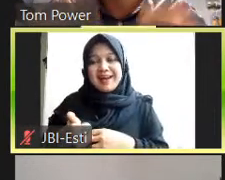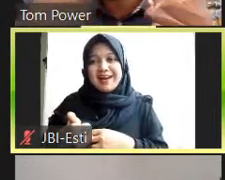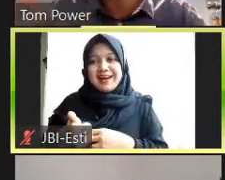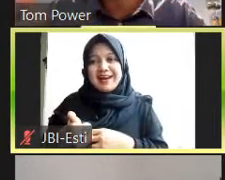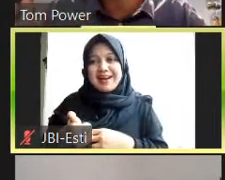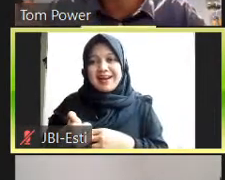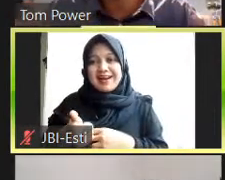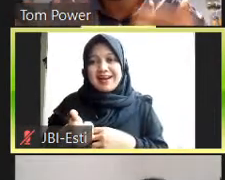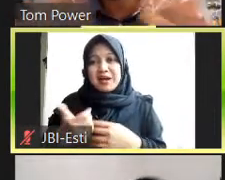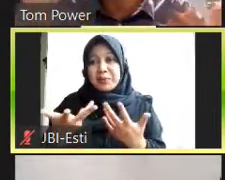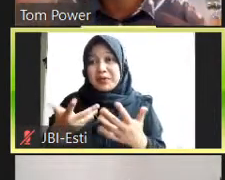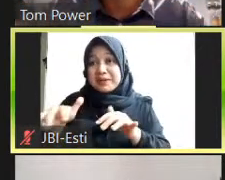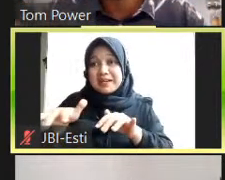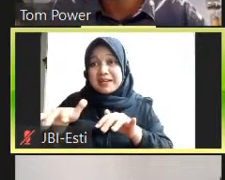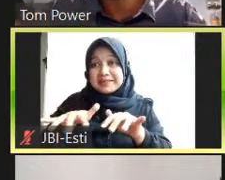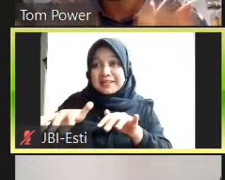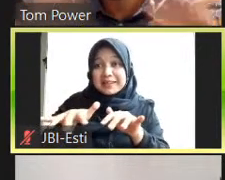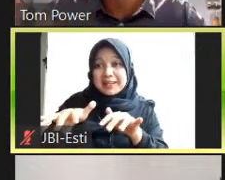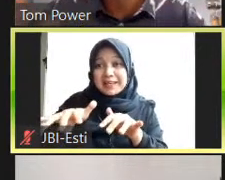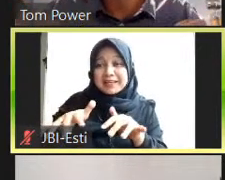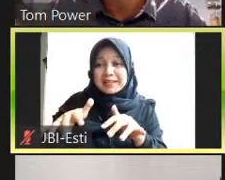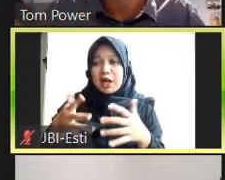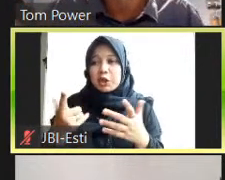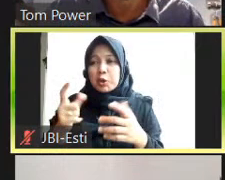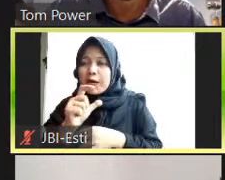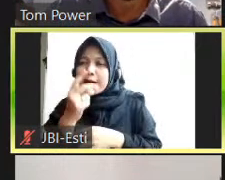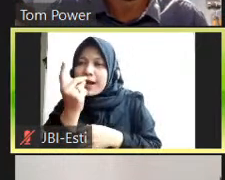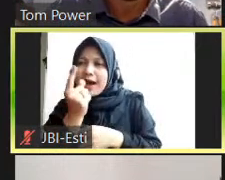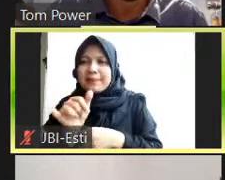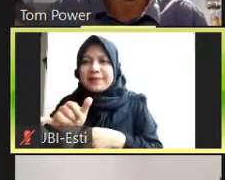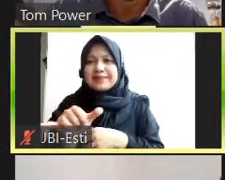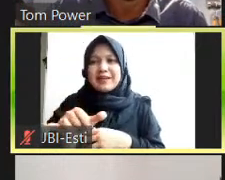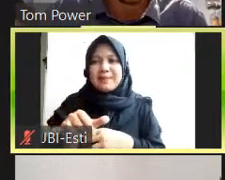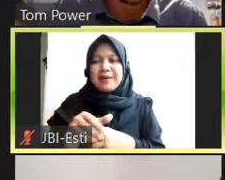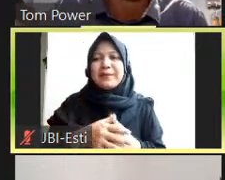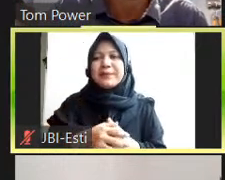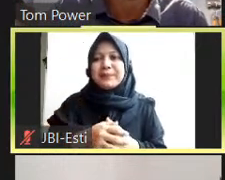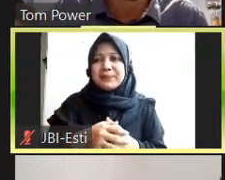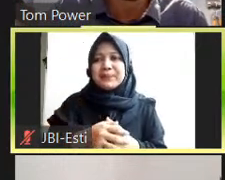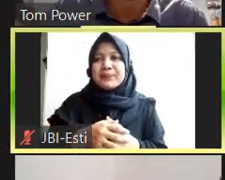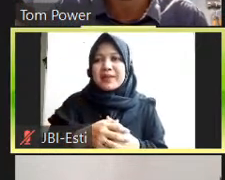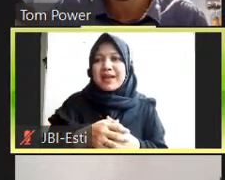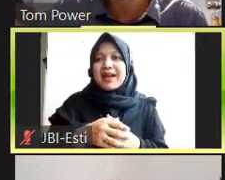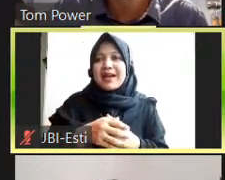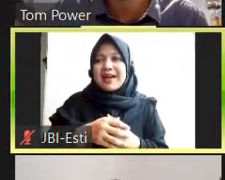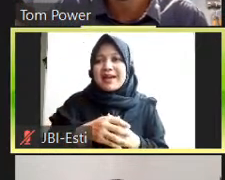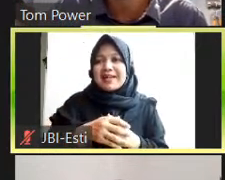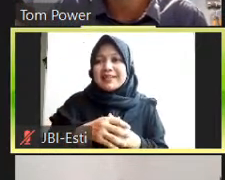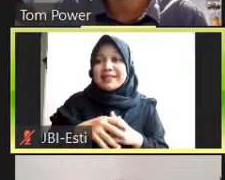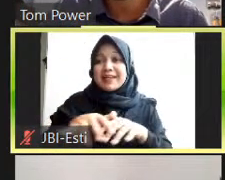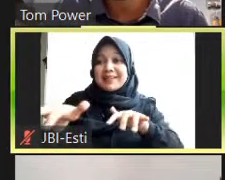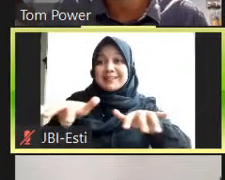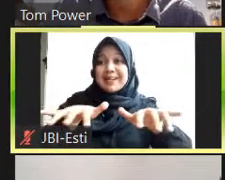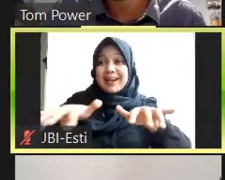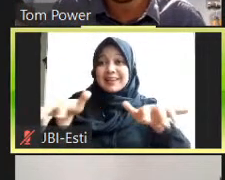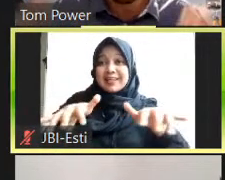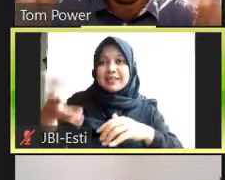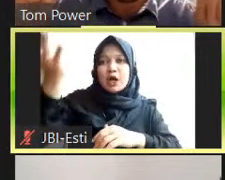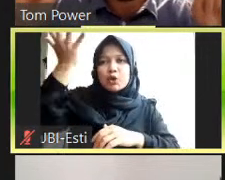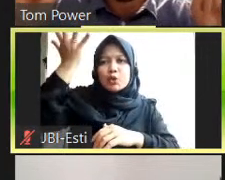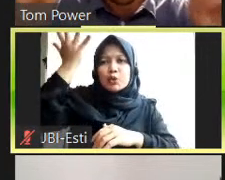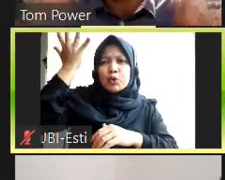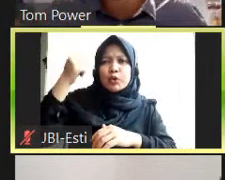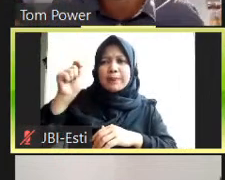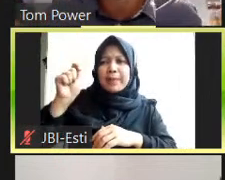strategi atau taktik yang sama, yang kurang lebih sama. Jadi strategi dan taktik yang dulu digunakan untuk melawan kelompok